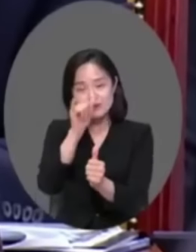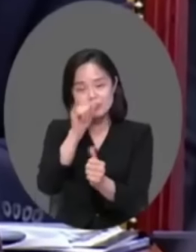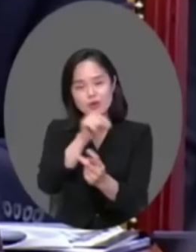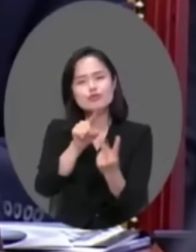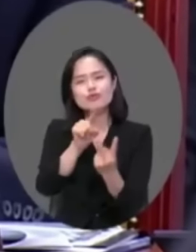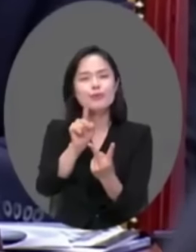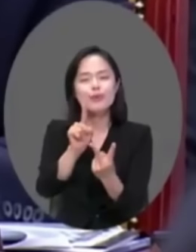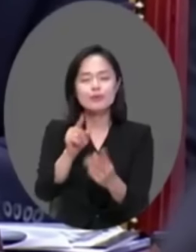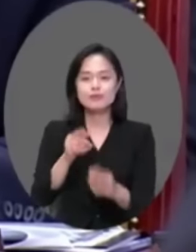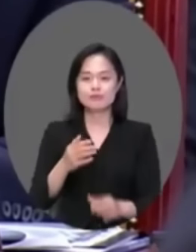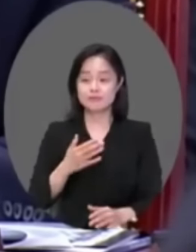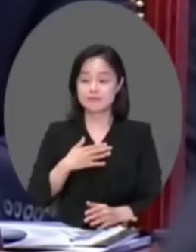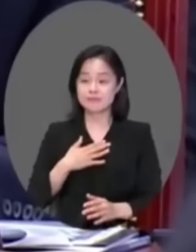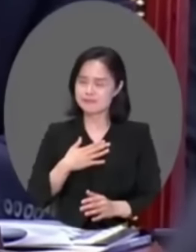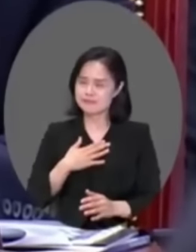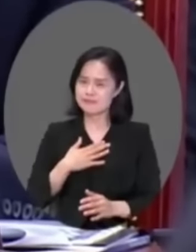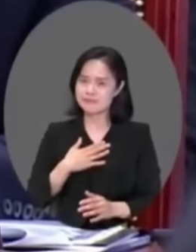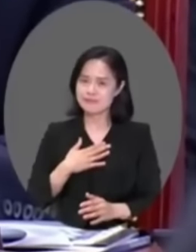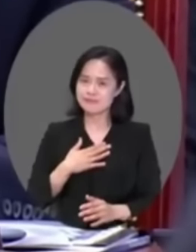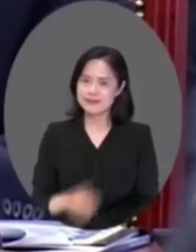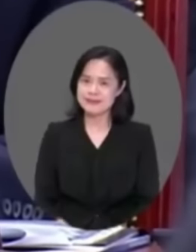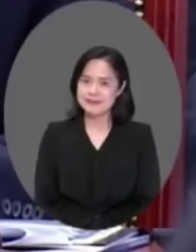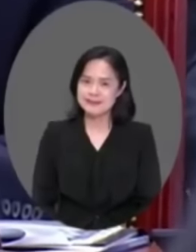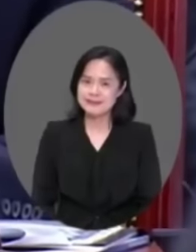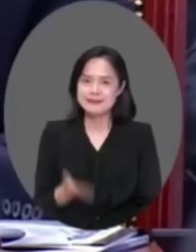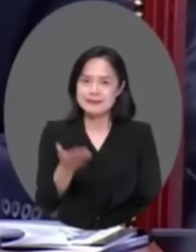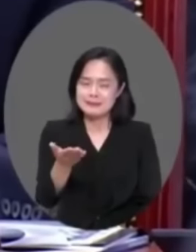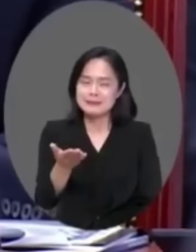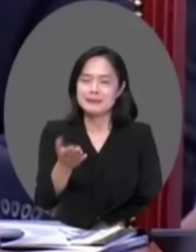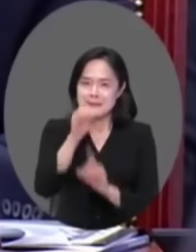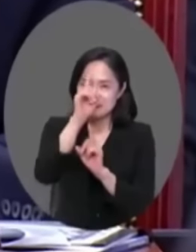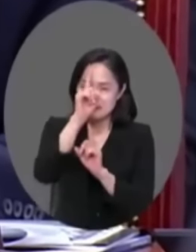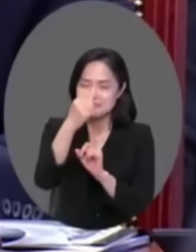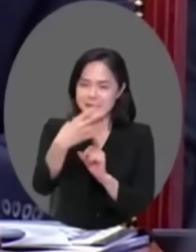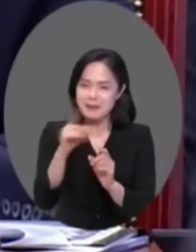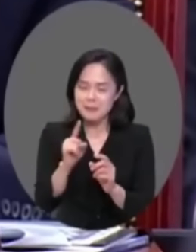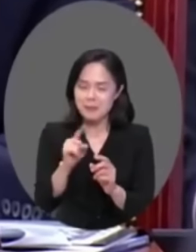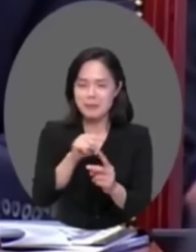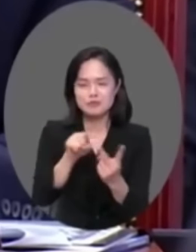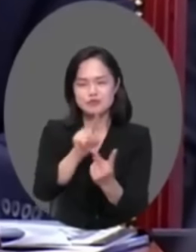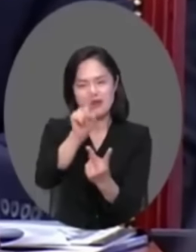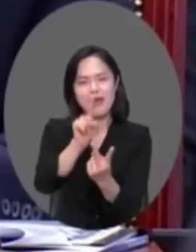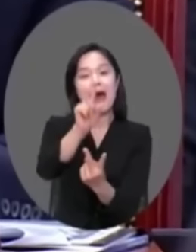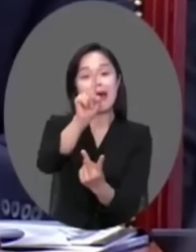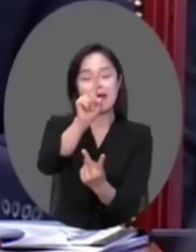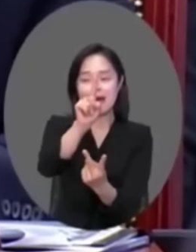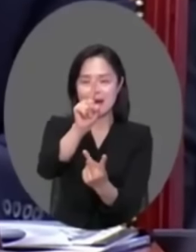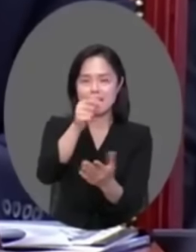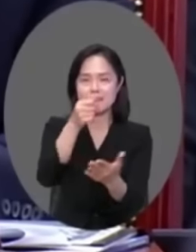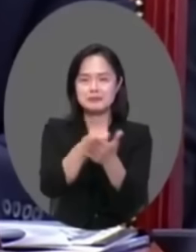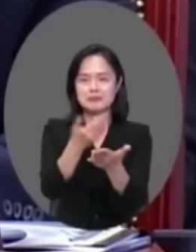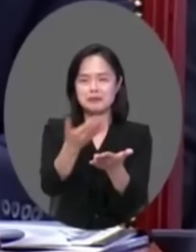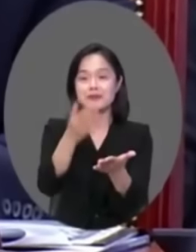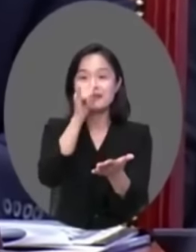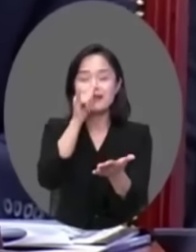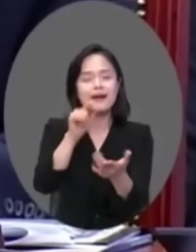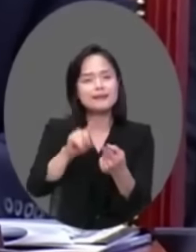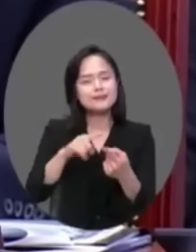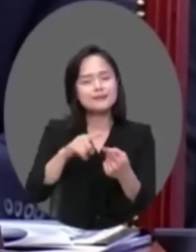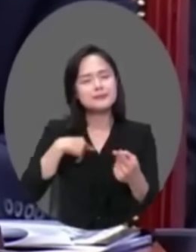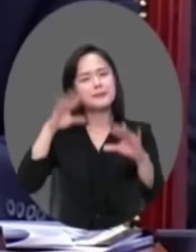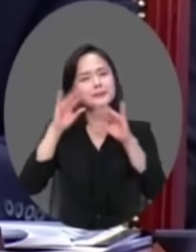위원님의 그런 구분에 대해서 동의할 수 없고요 저는 적법한 절차와 규정에 따라서 저는이